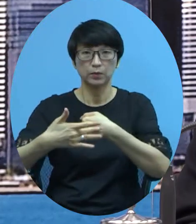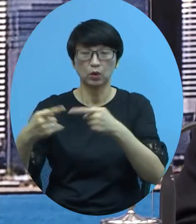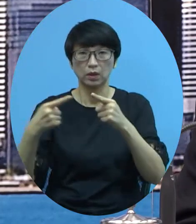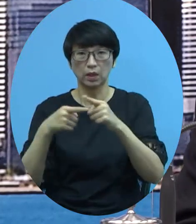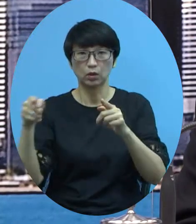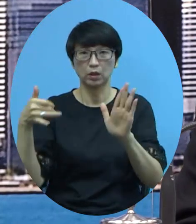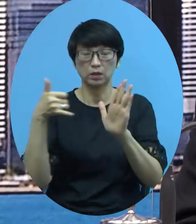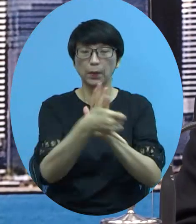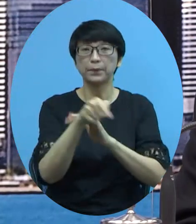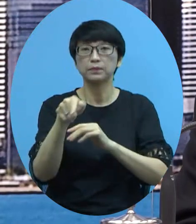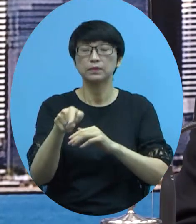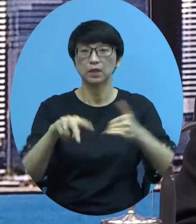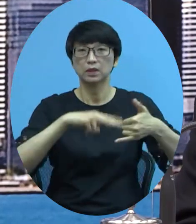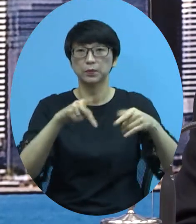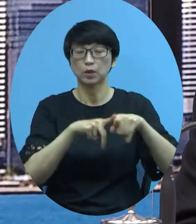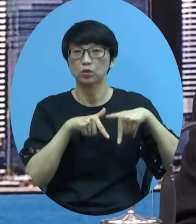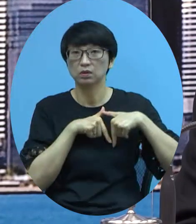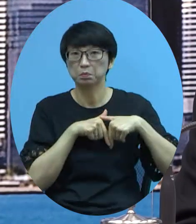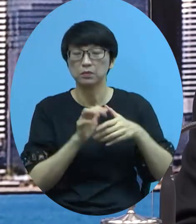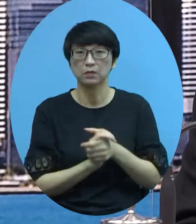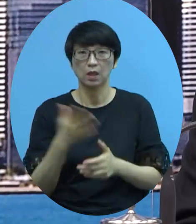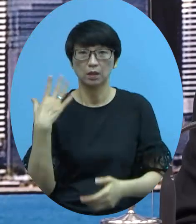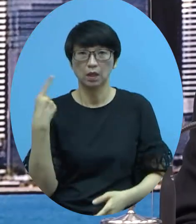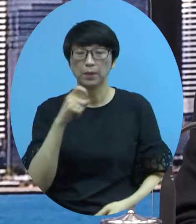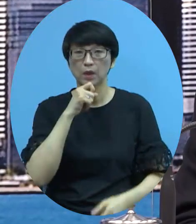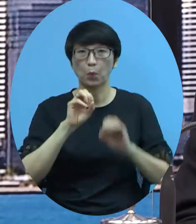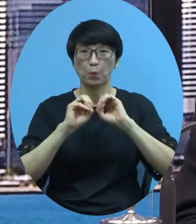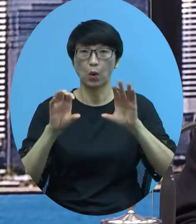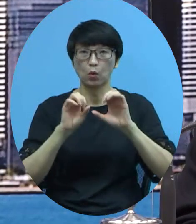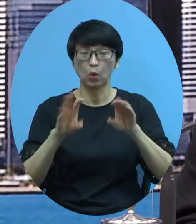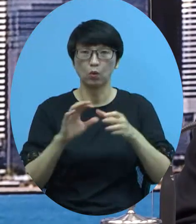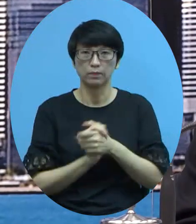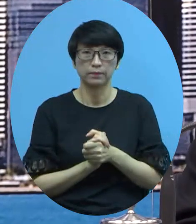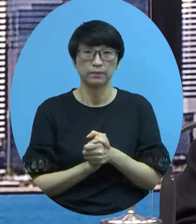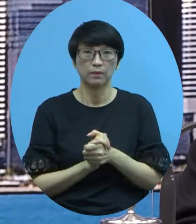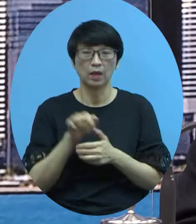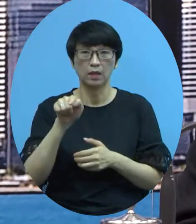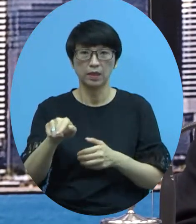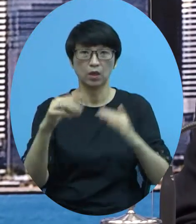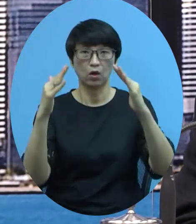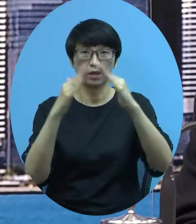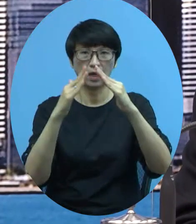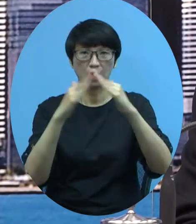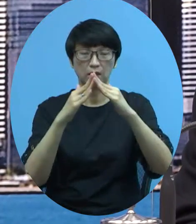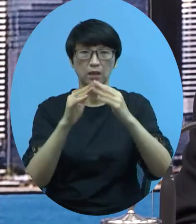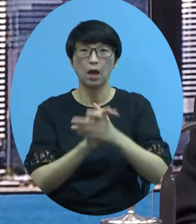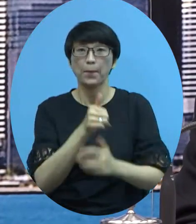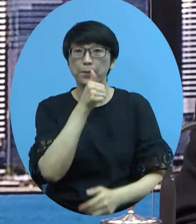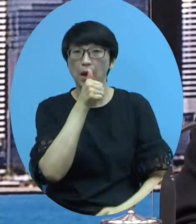呢個檢疫中心嚇。咁昨天咧就係、有個報告咧，就應該咧就係、呢個家庭嘅嗰個父